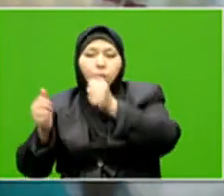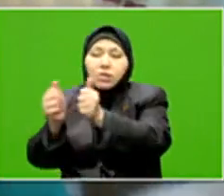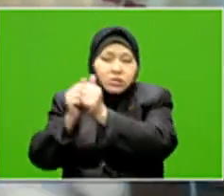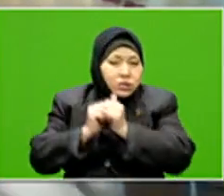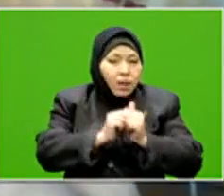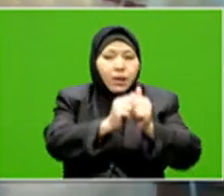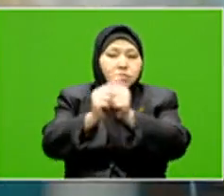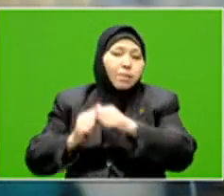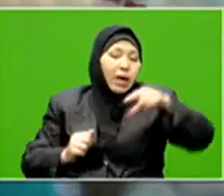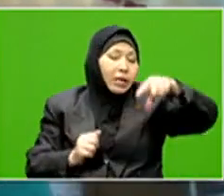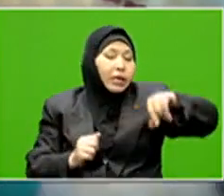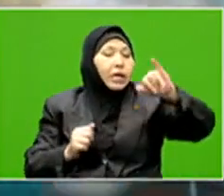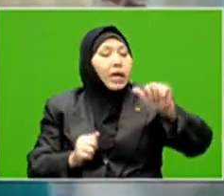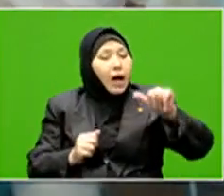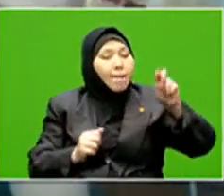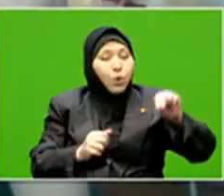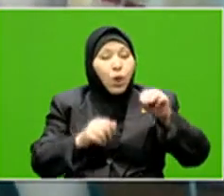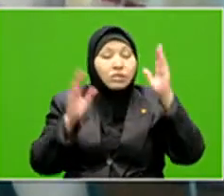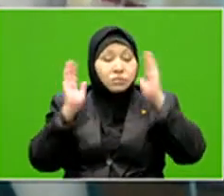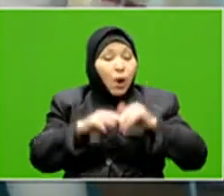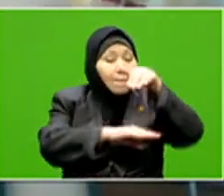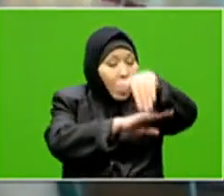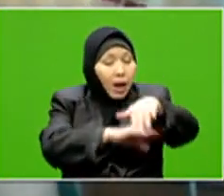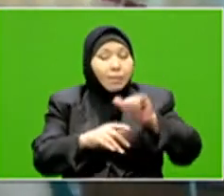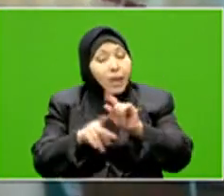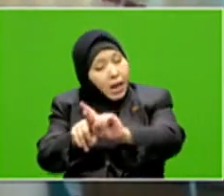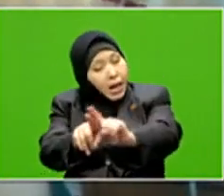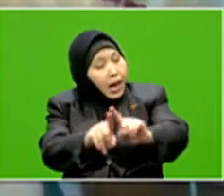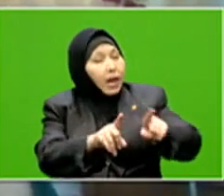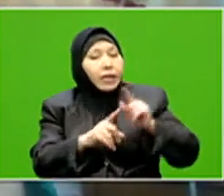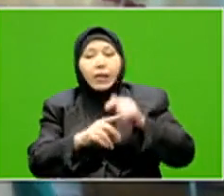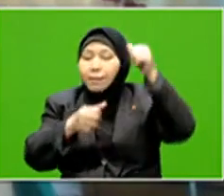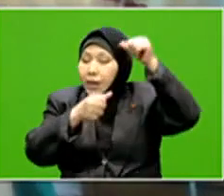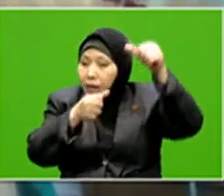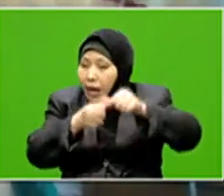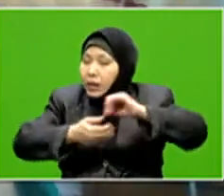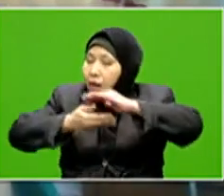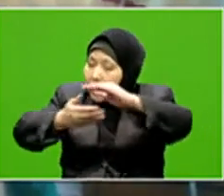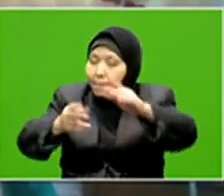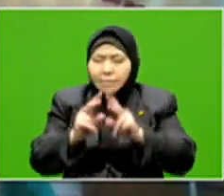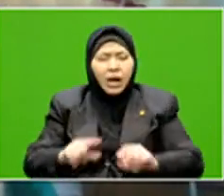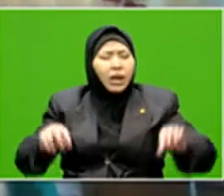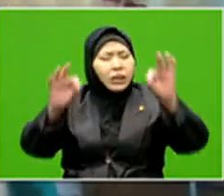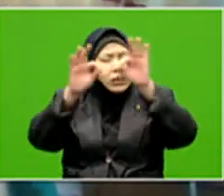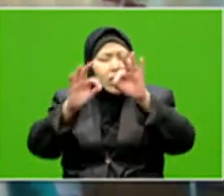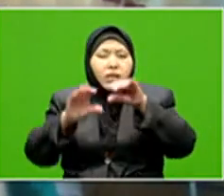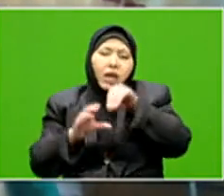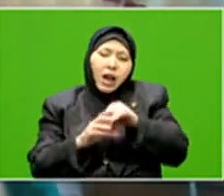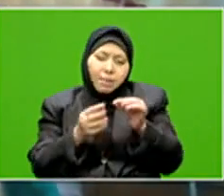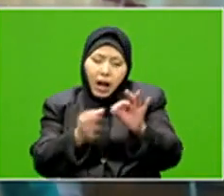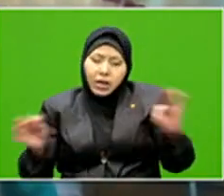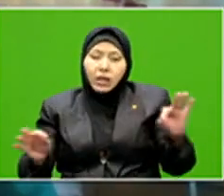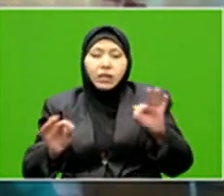membangunkan qiyamul lailnya, masyarakatnya, akhlak dan sebagainya. Ini merupakan peringatan yang penting daripada kalimah rahtun dalam ayat